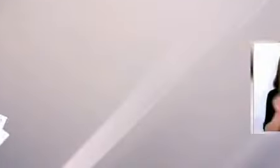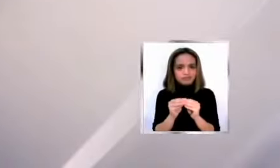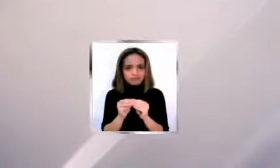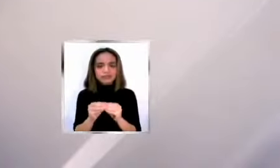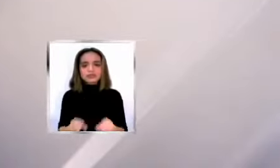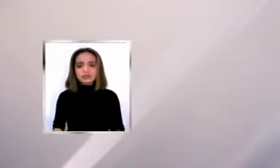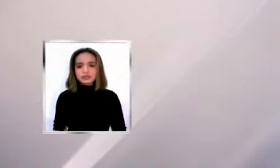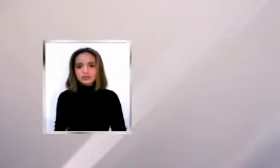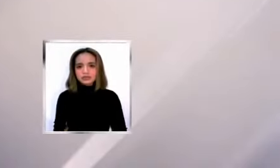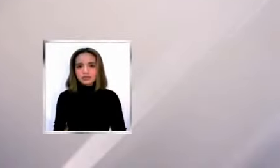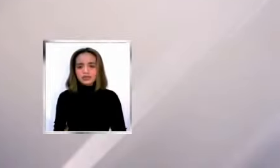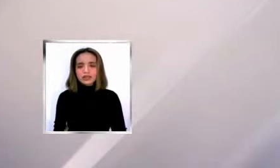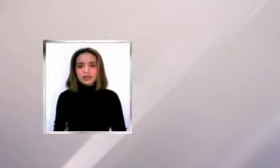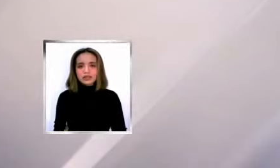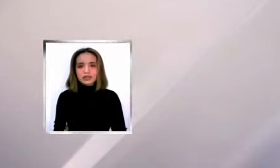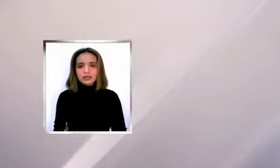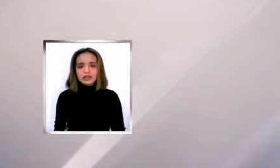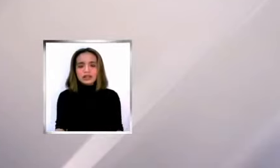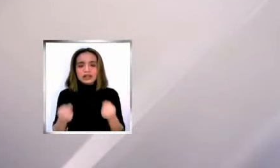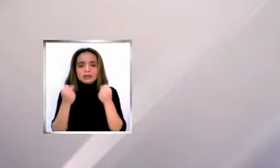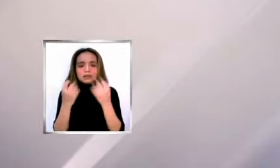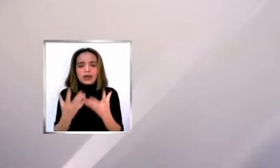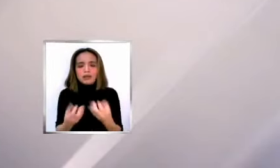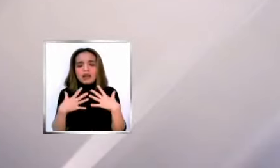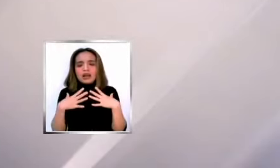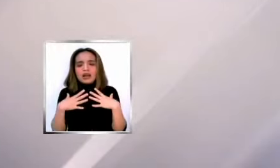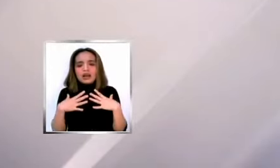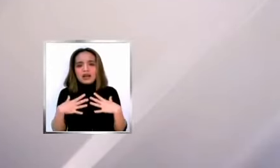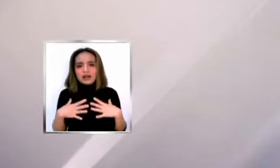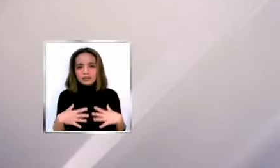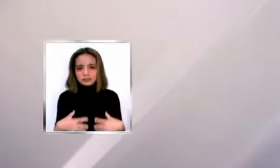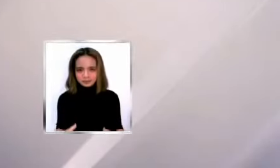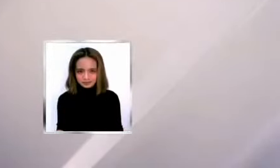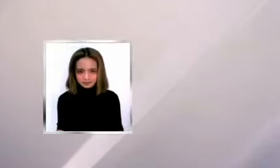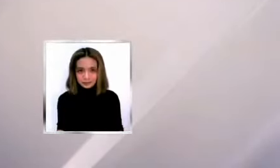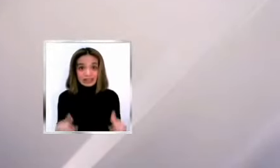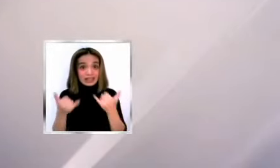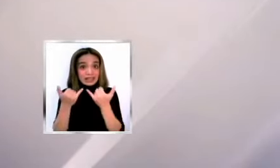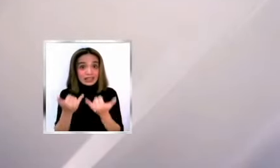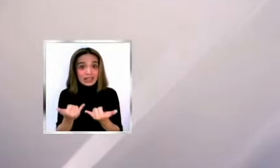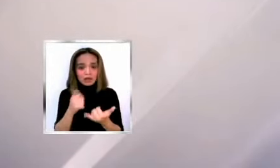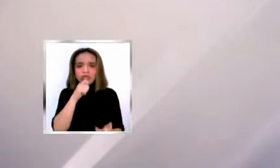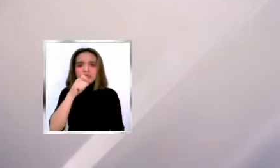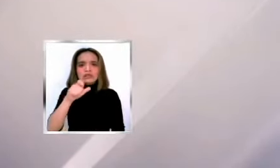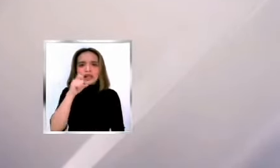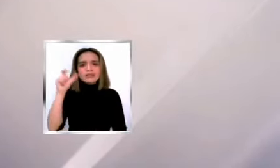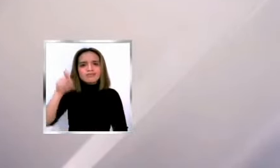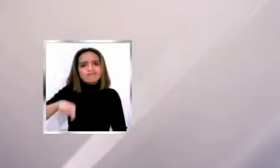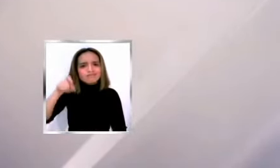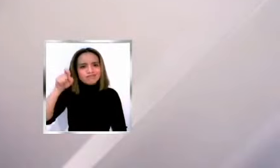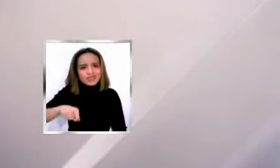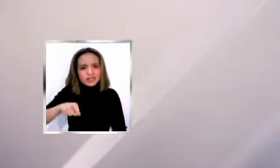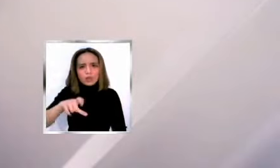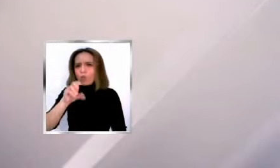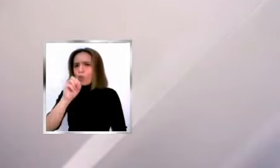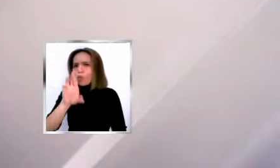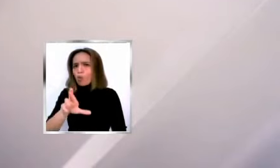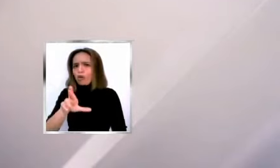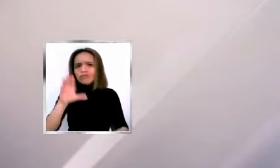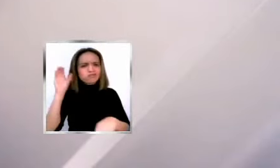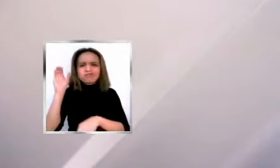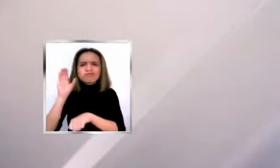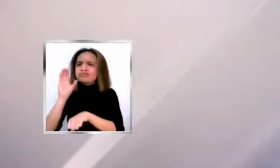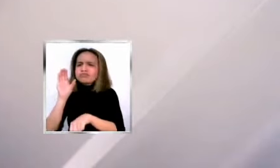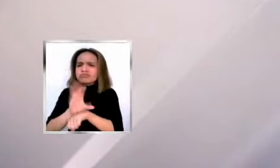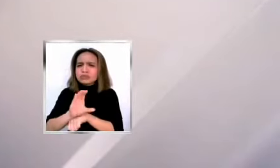Marami ang makakahinga na ng mas maluwag. Ngayong hindi na mandatory o hindi na sapilitan ang face shield sa